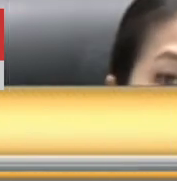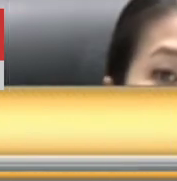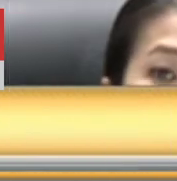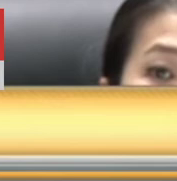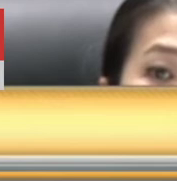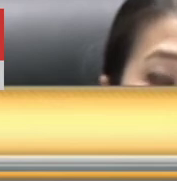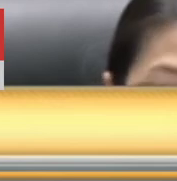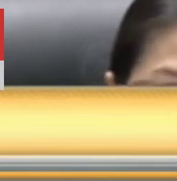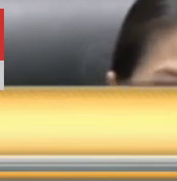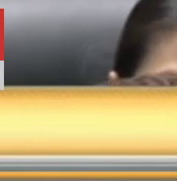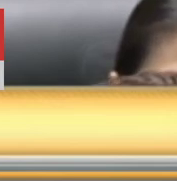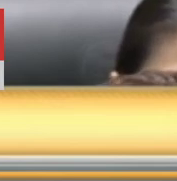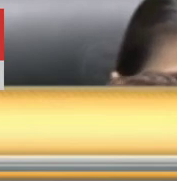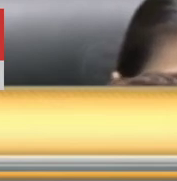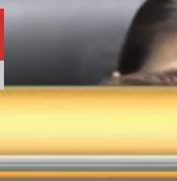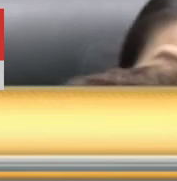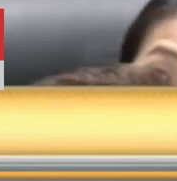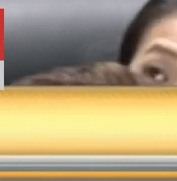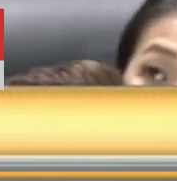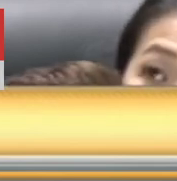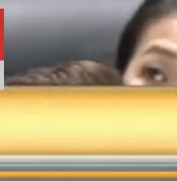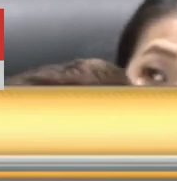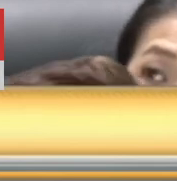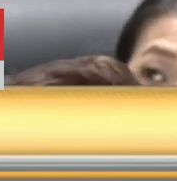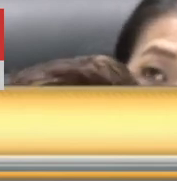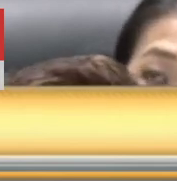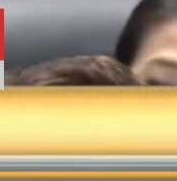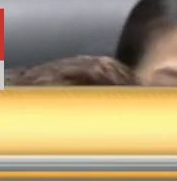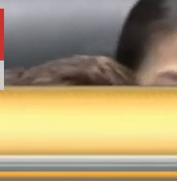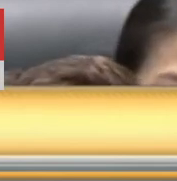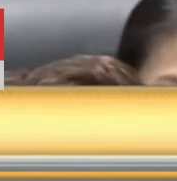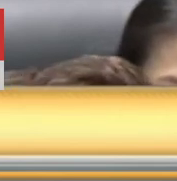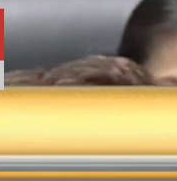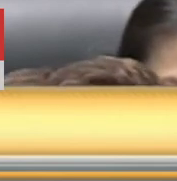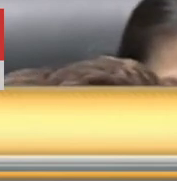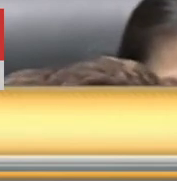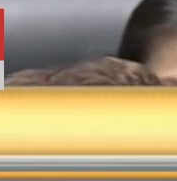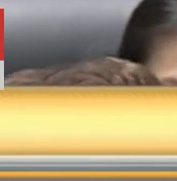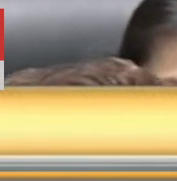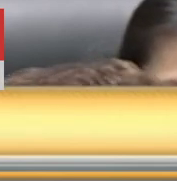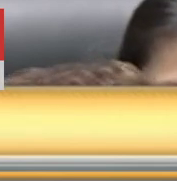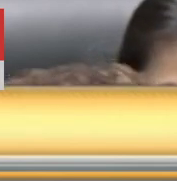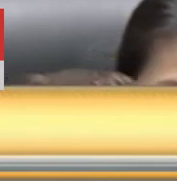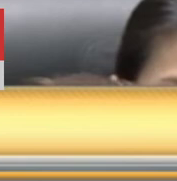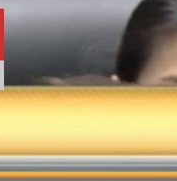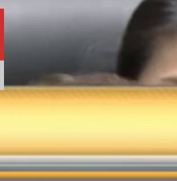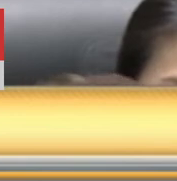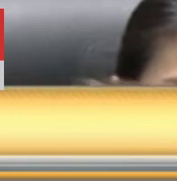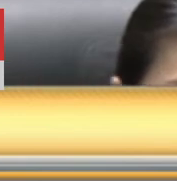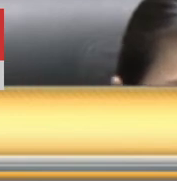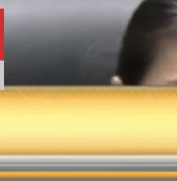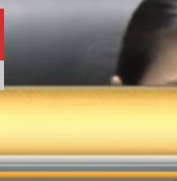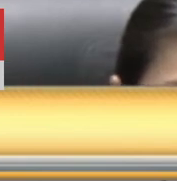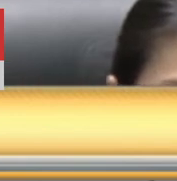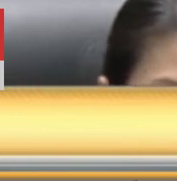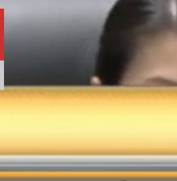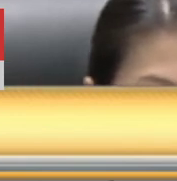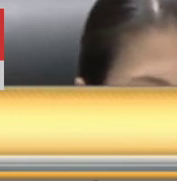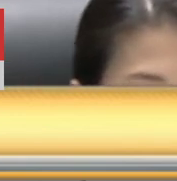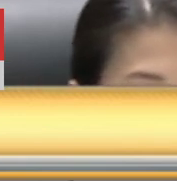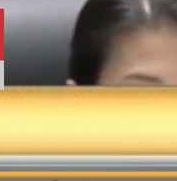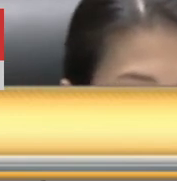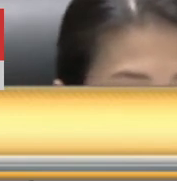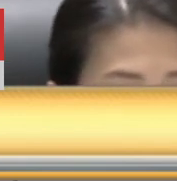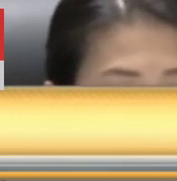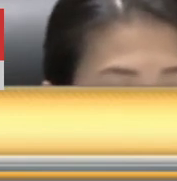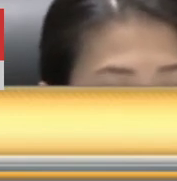งนี้นะครับแต่ตรงนี้คงเป็นการเอาเงินไปเติมบัตรนะครับเพื่อที่จะเข้านโยบายแจกเงินตามความ